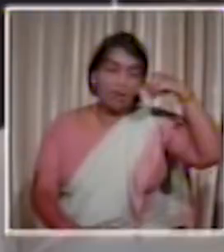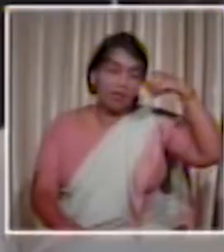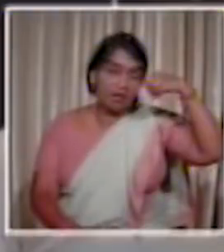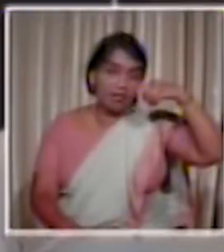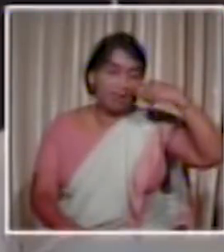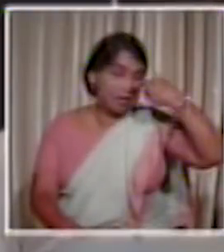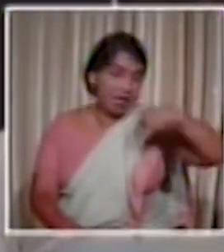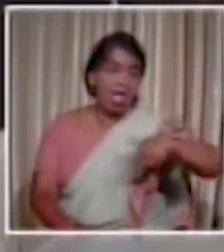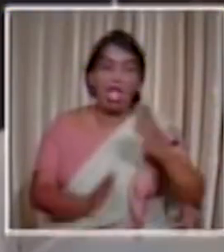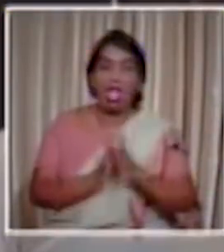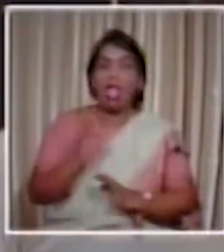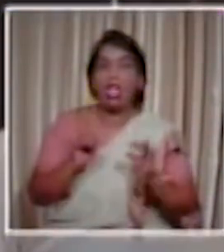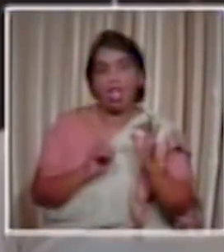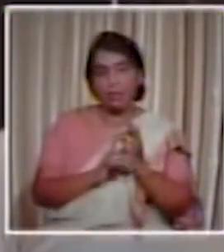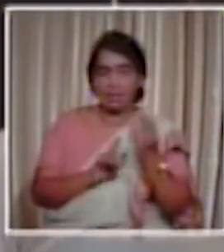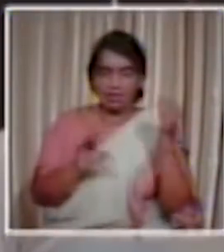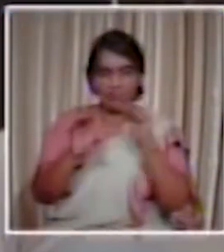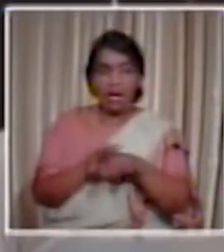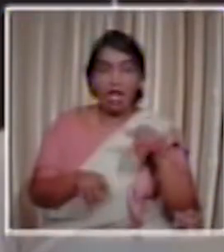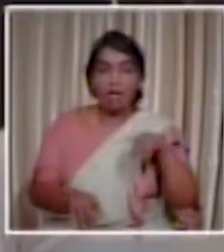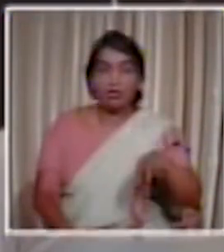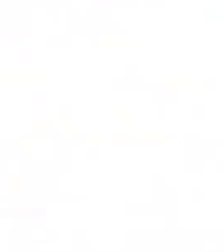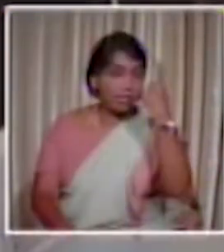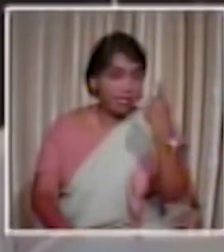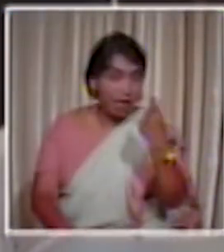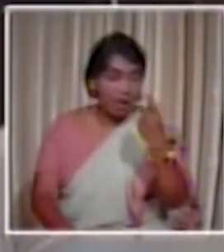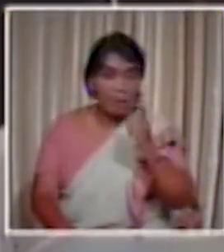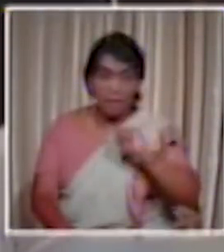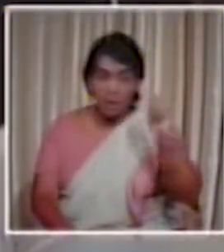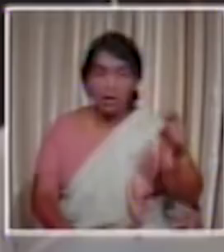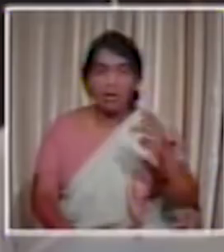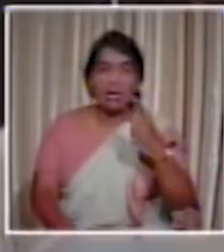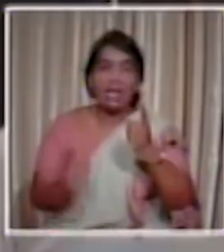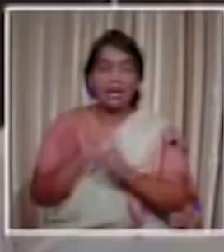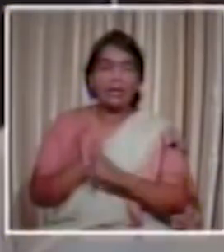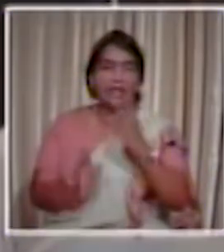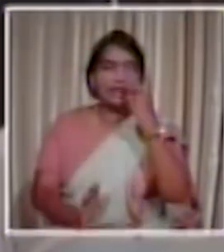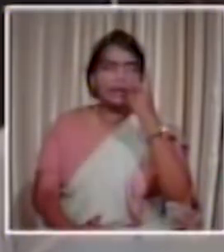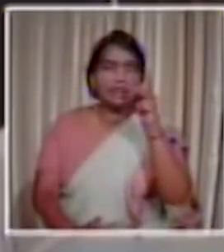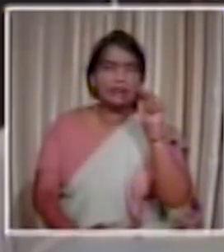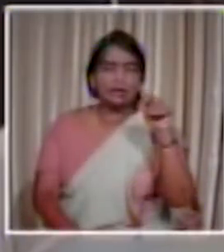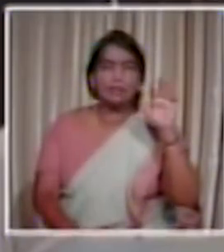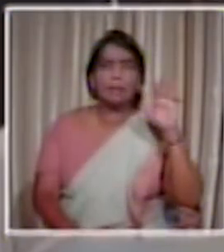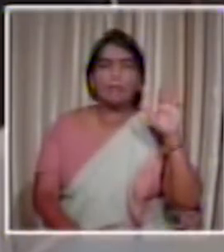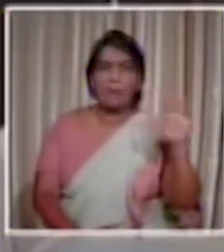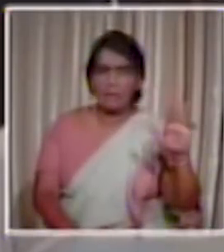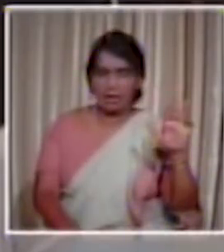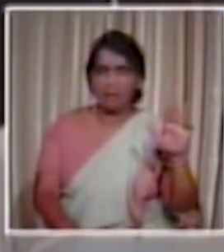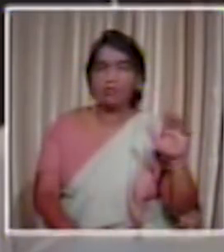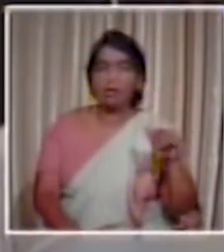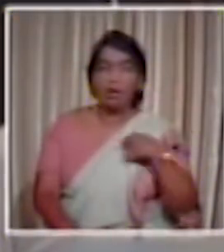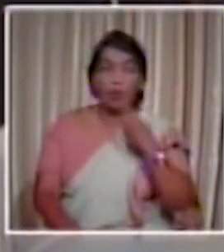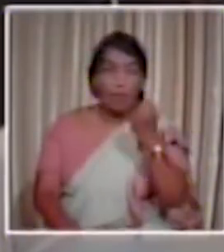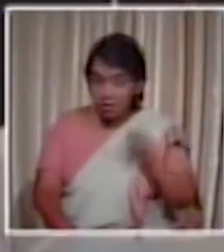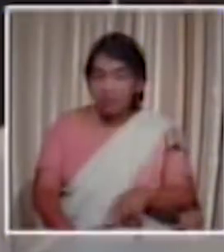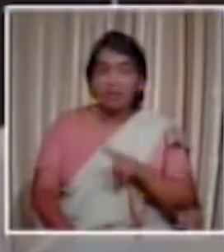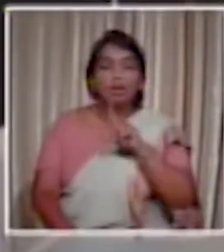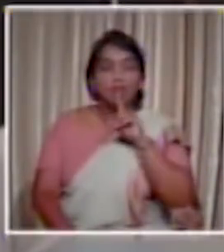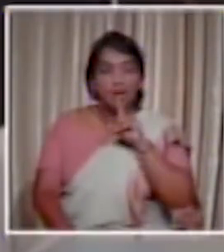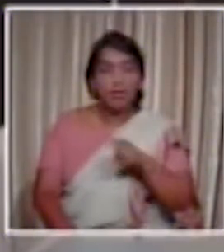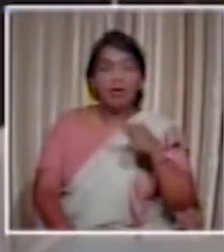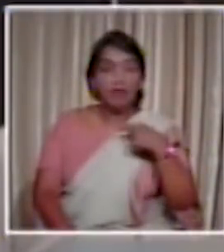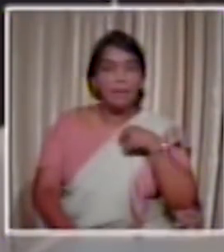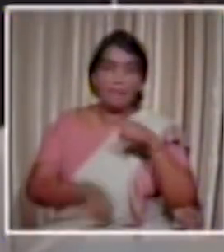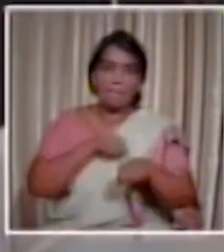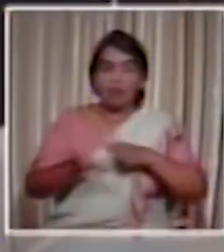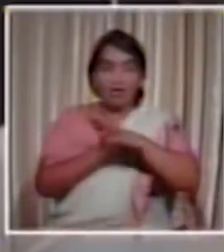කියලා අද උදේ රුපියල් 100 ගානකින් පෙට්‍රල් ඩීසල් දැන් අපිට මතකයි අපේ කාලේ රුපියල් 2කින් වැඩි වුණාම මේගොල්ලෝ බයිසිකලෙන් ආවා අපිට